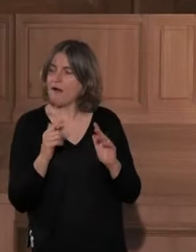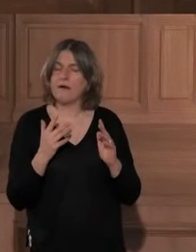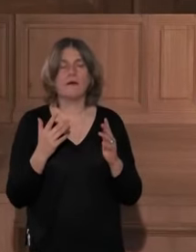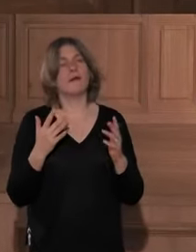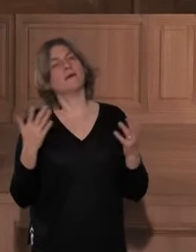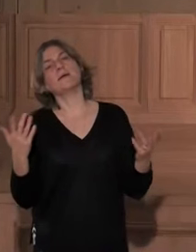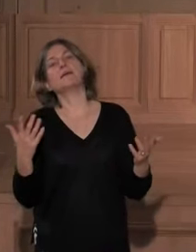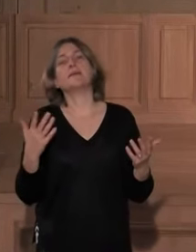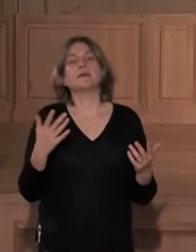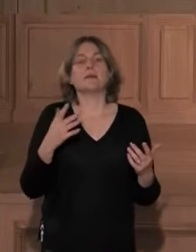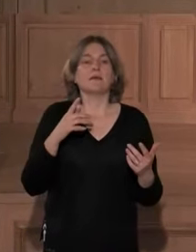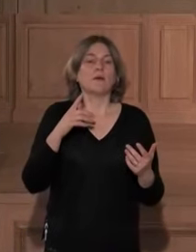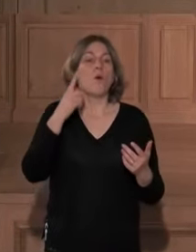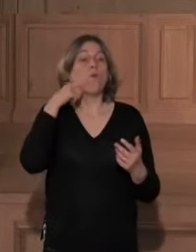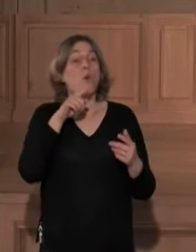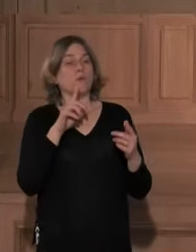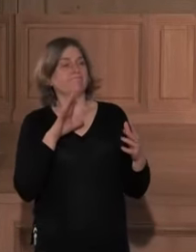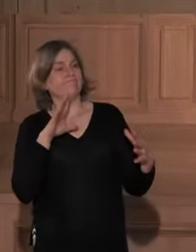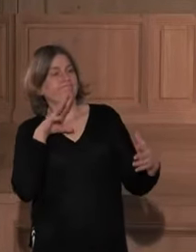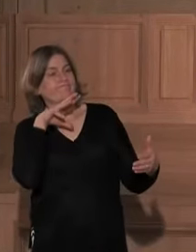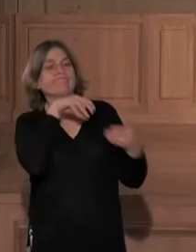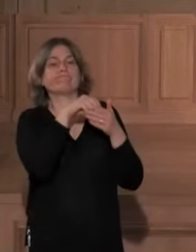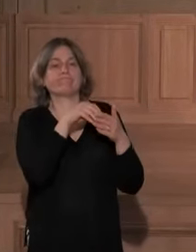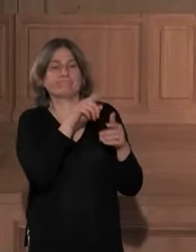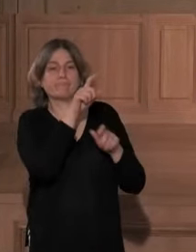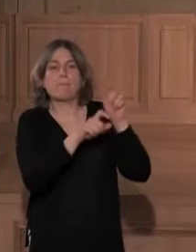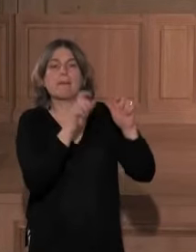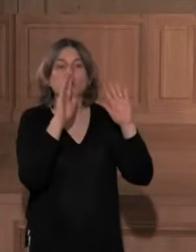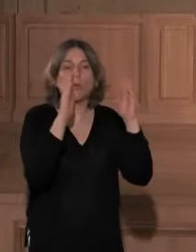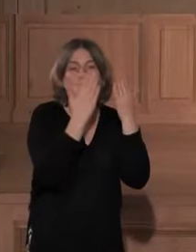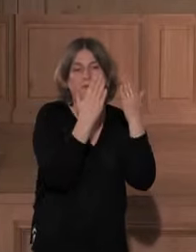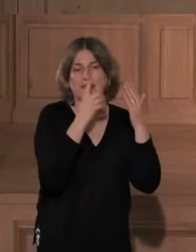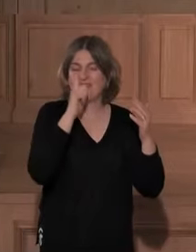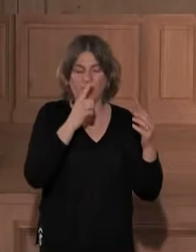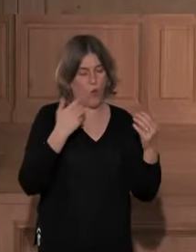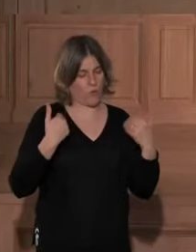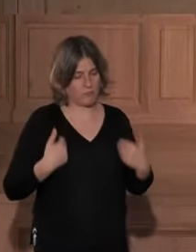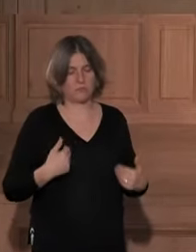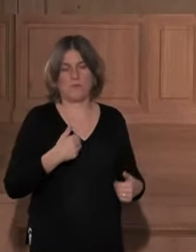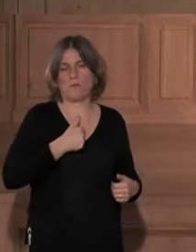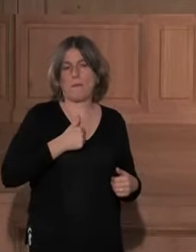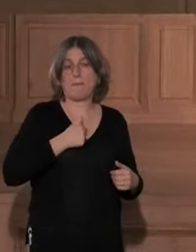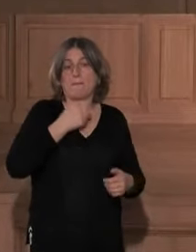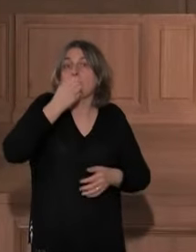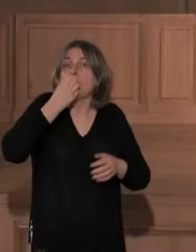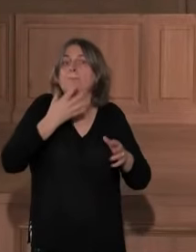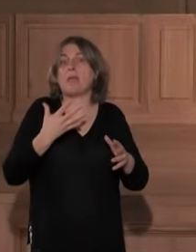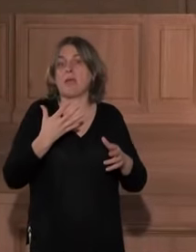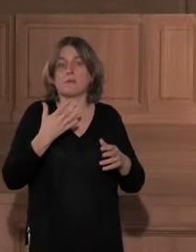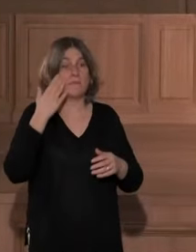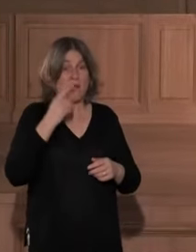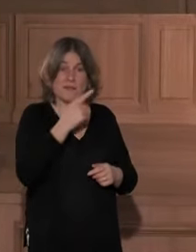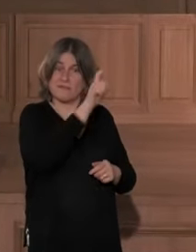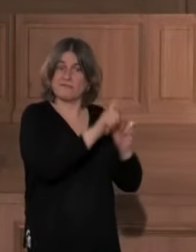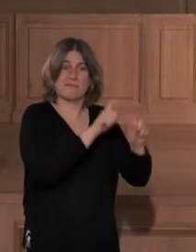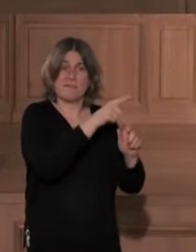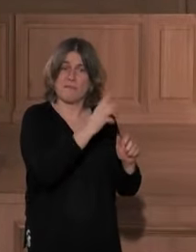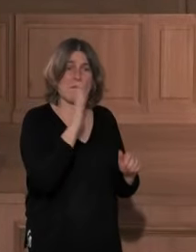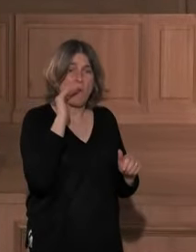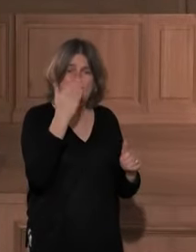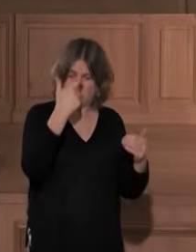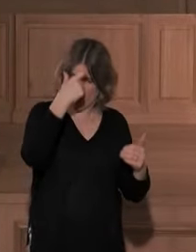c'est, il faut être bien tout le temps pour être avec ces personnes. Ouais. Si vous n'êtes pas bien, il vaut mieux pas être avec. Parce que... Ils n'ont pas besoin de quelqu'un qui n'est pas bien ou